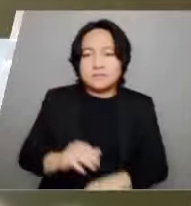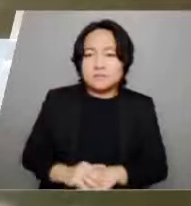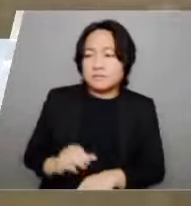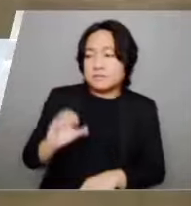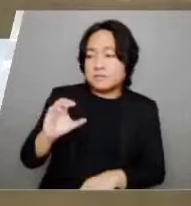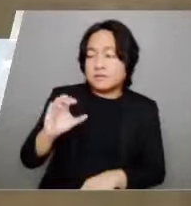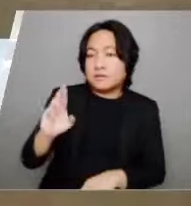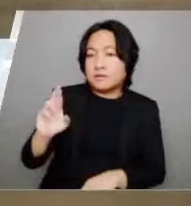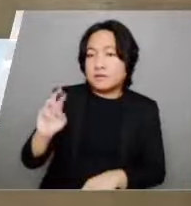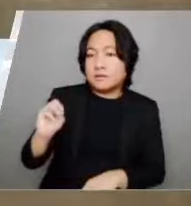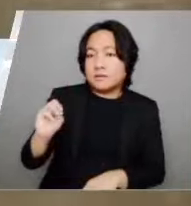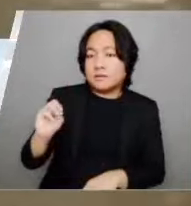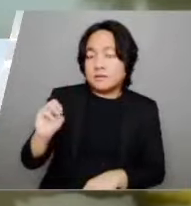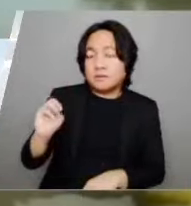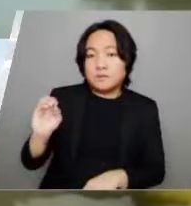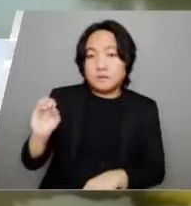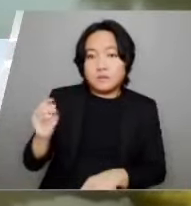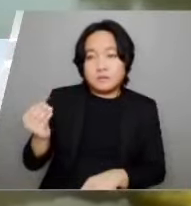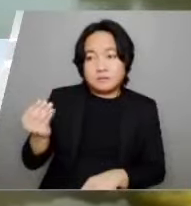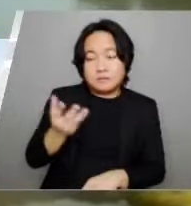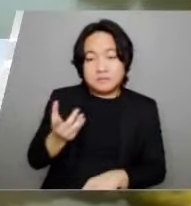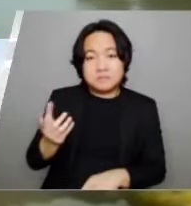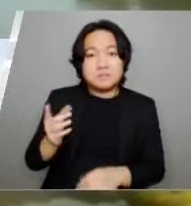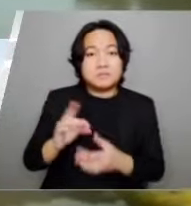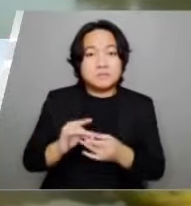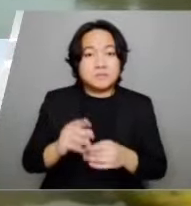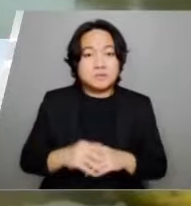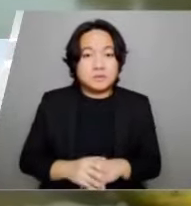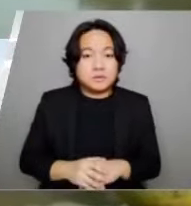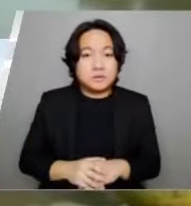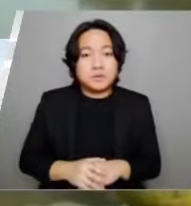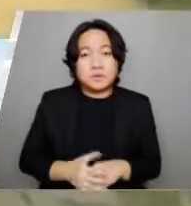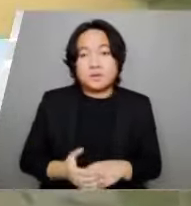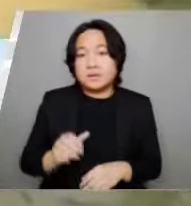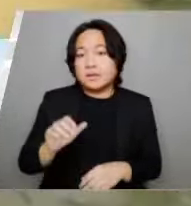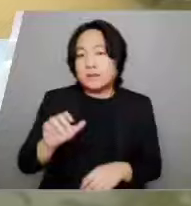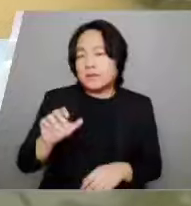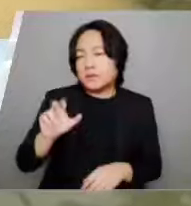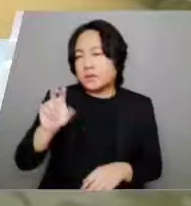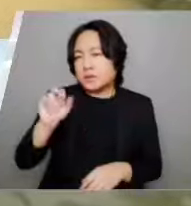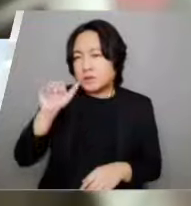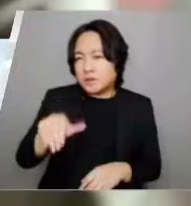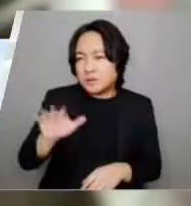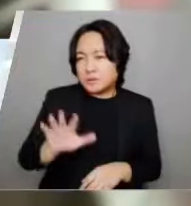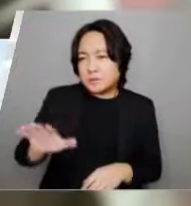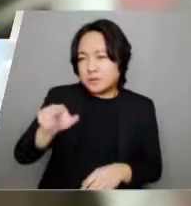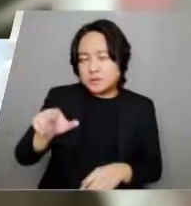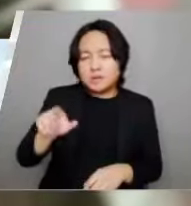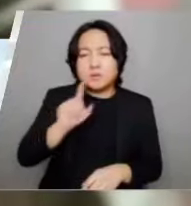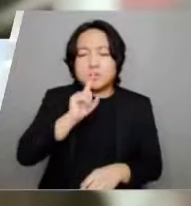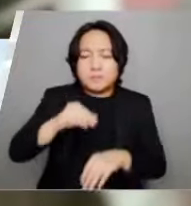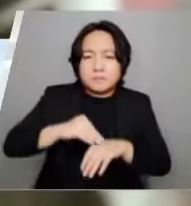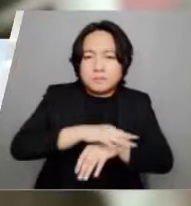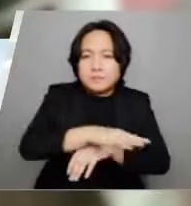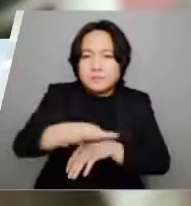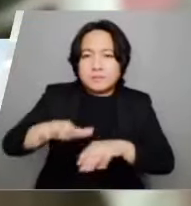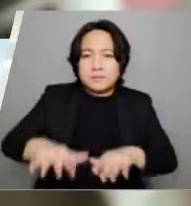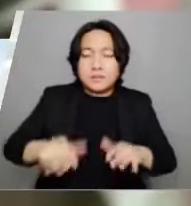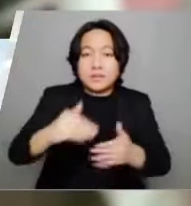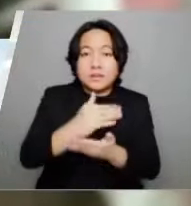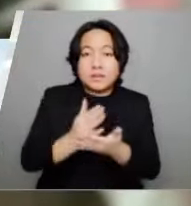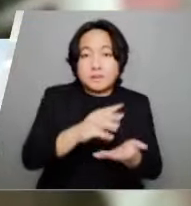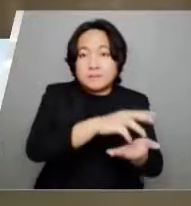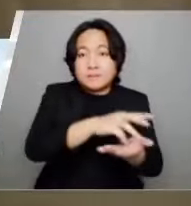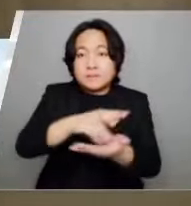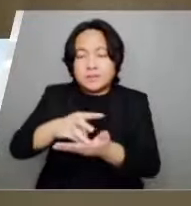mahigit 30,000 na individual ang apektado ng baha. 7 barangay naman sa lugar ang wala pa rin kuryente, habang